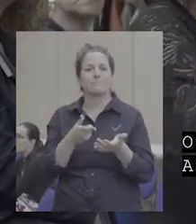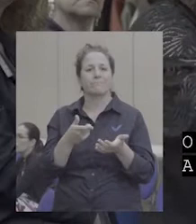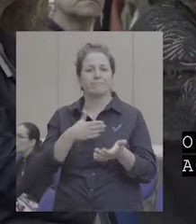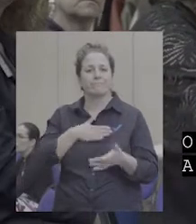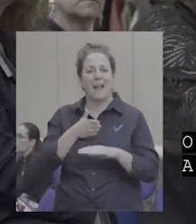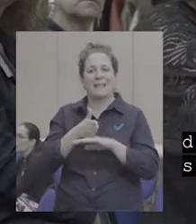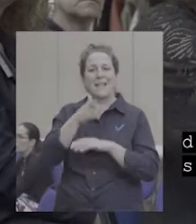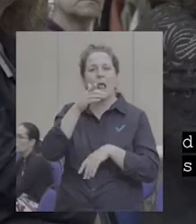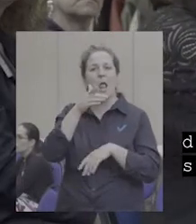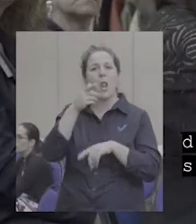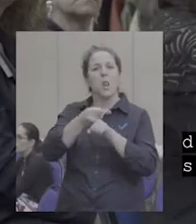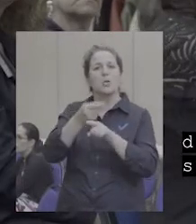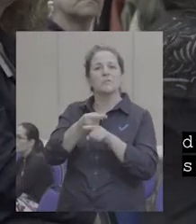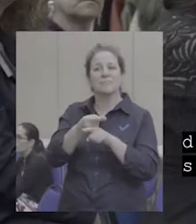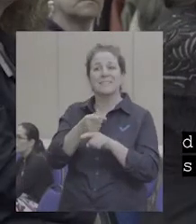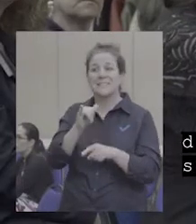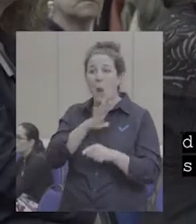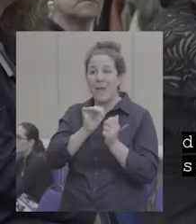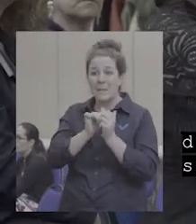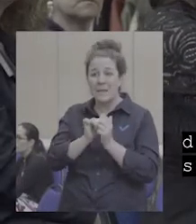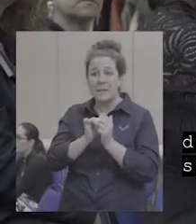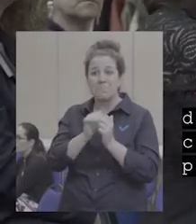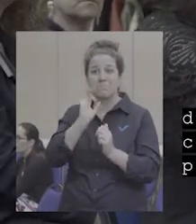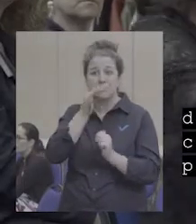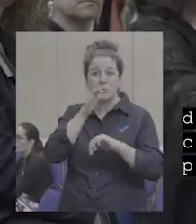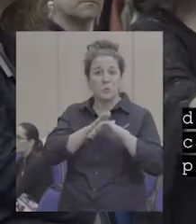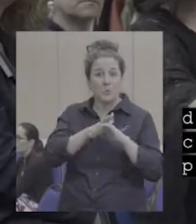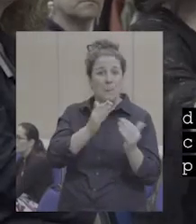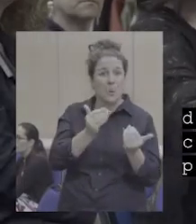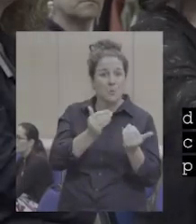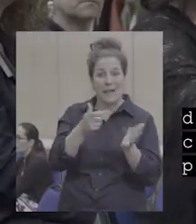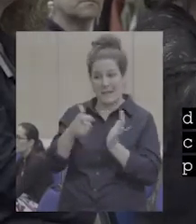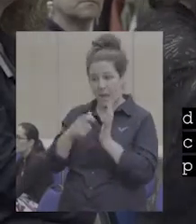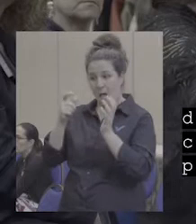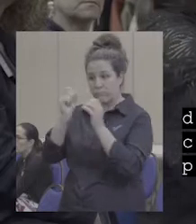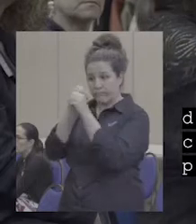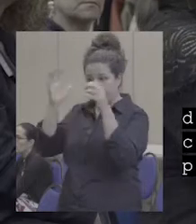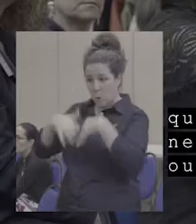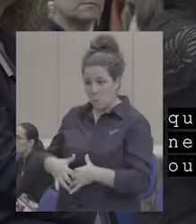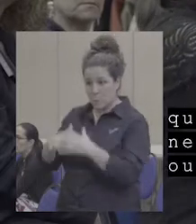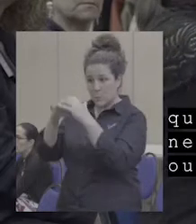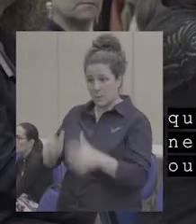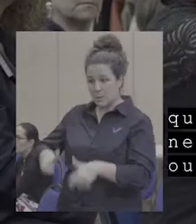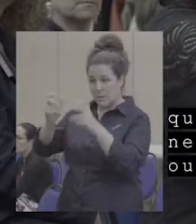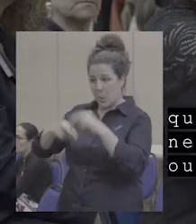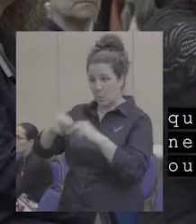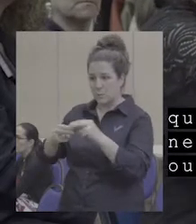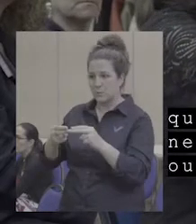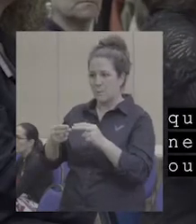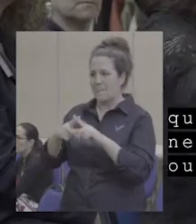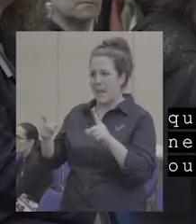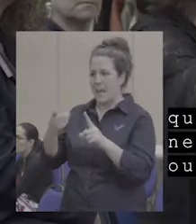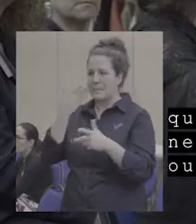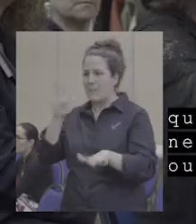Excellogie, que d'inclure l'adaptation spécifique à des besoins dans un processus de construction où souvent les personnes qui vont résider à l'intérieur ne sont pas